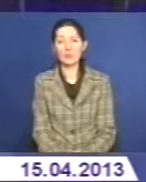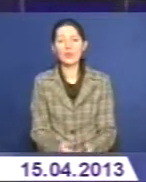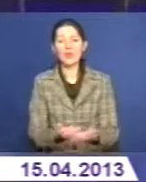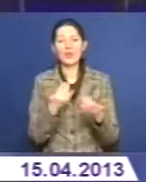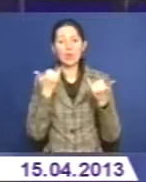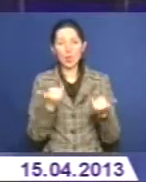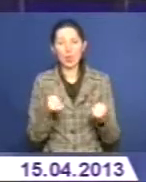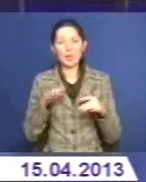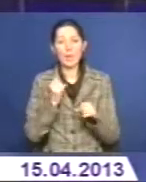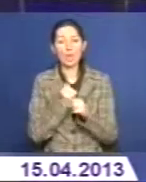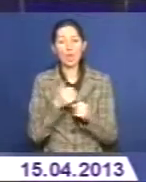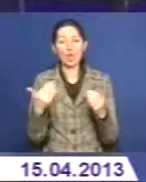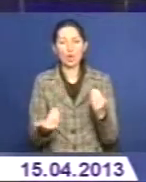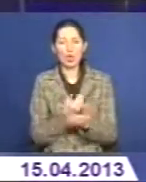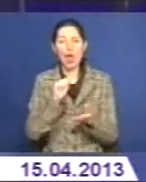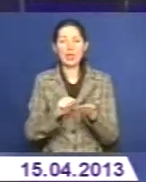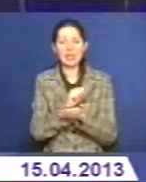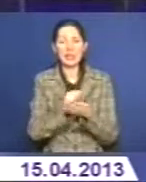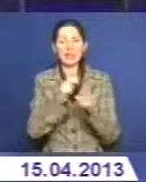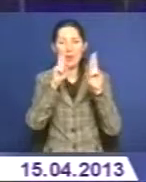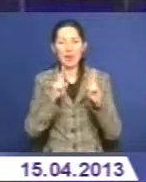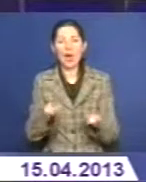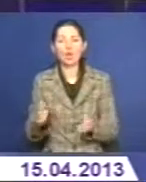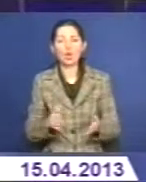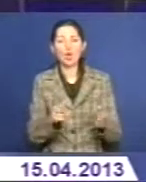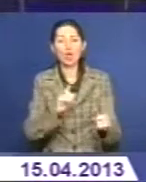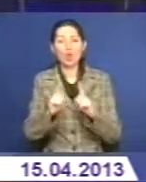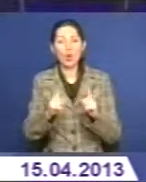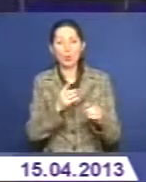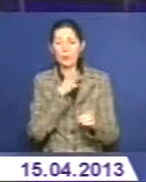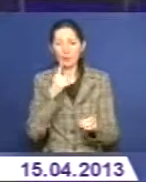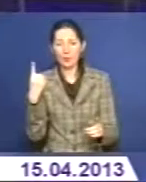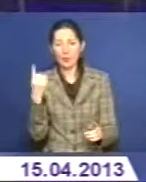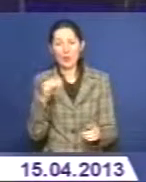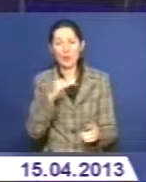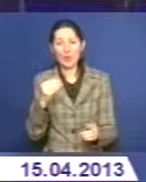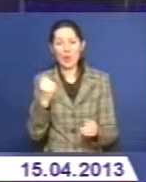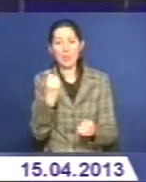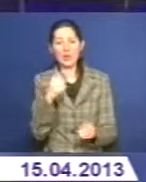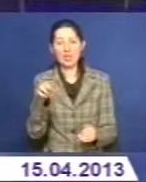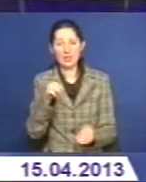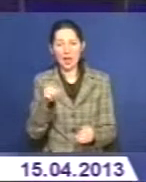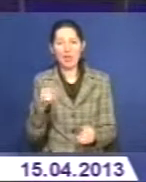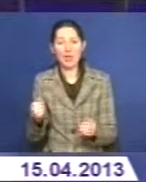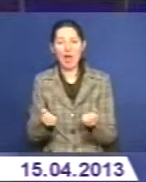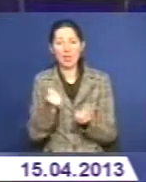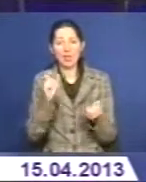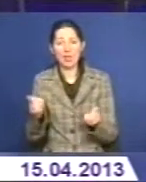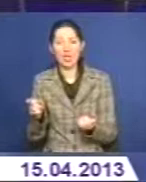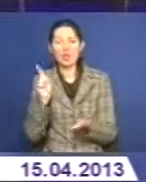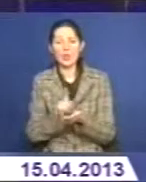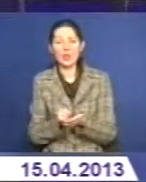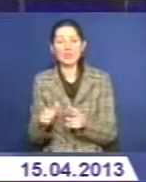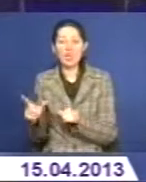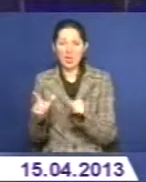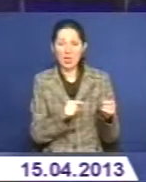Від сьогодні діє нова редакція правил дорожнього руху. У період з 1 жовтня по 1 травня водії зобов'язані рухатися за межами